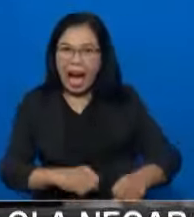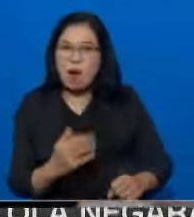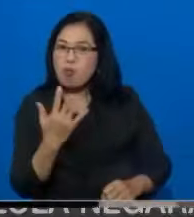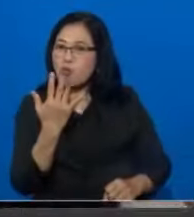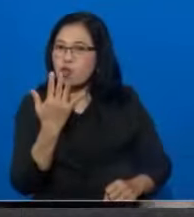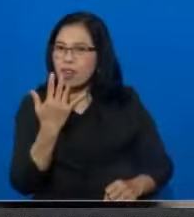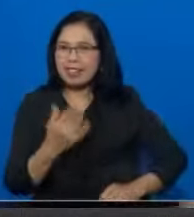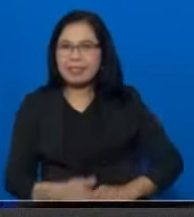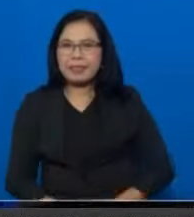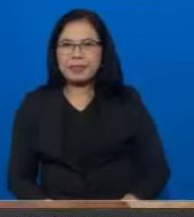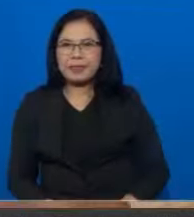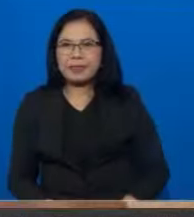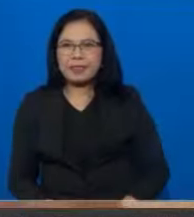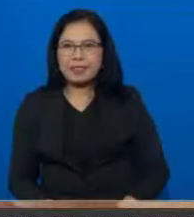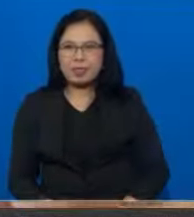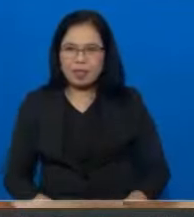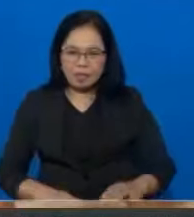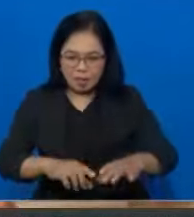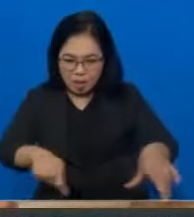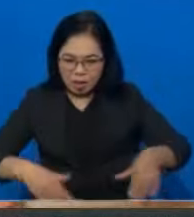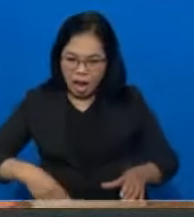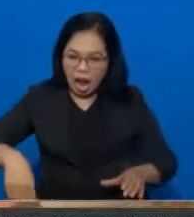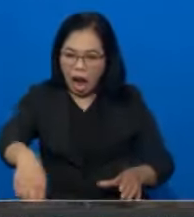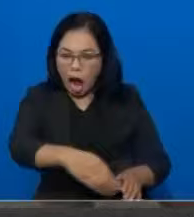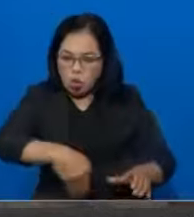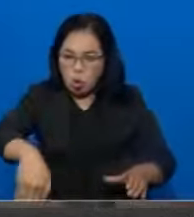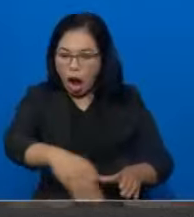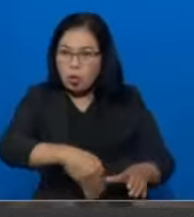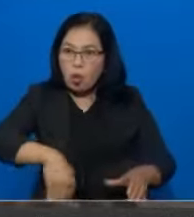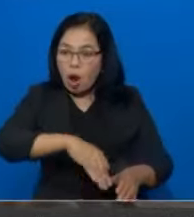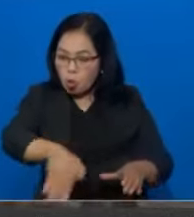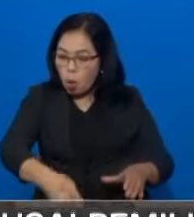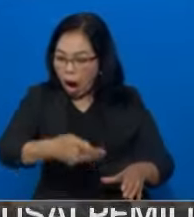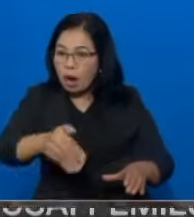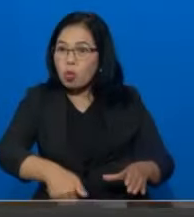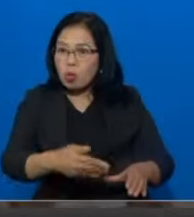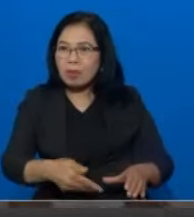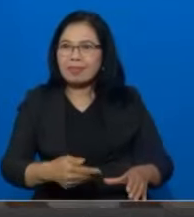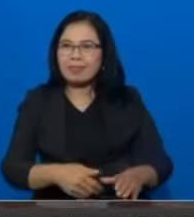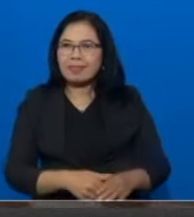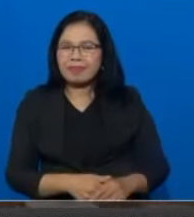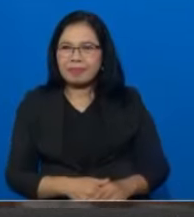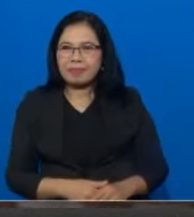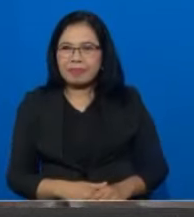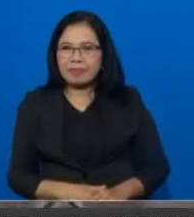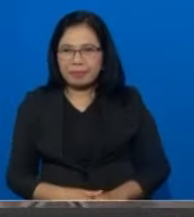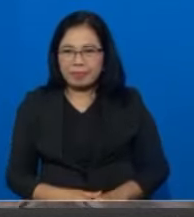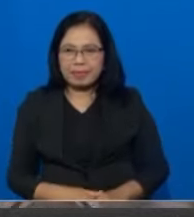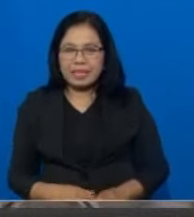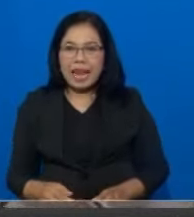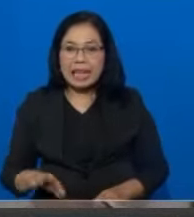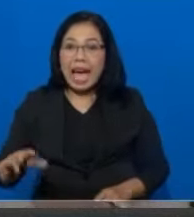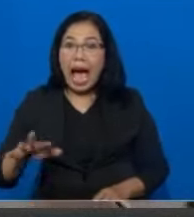Aduk secara berkala agar beras tidak gosong di bagian bawah. Untuk bumbunya sederhana, hanya kaldu dari rebusan ayam dan juga